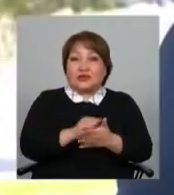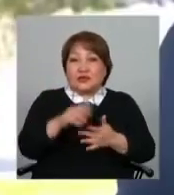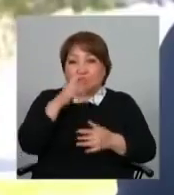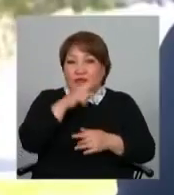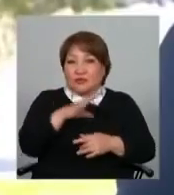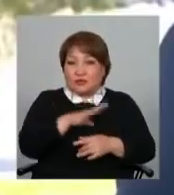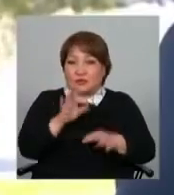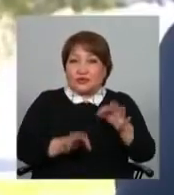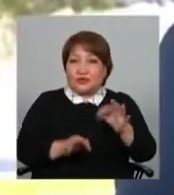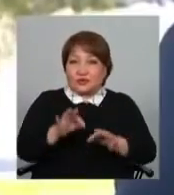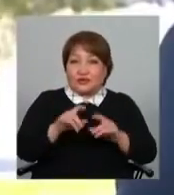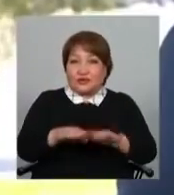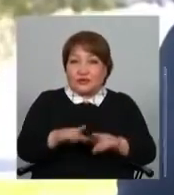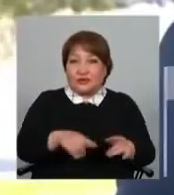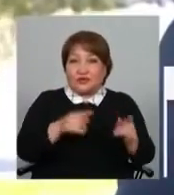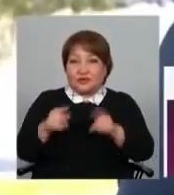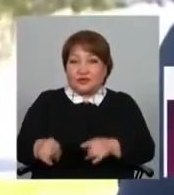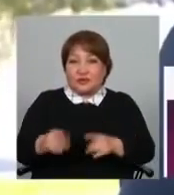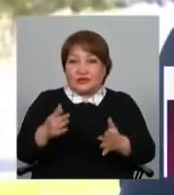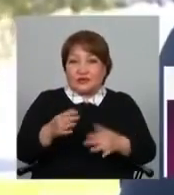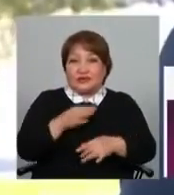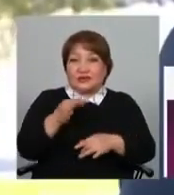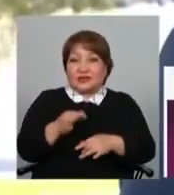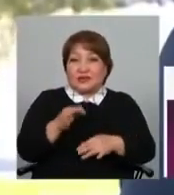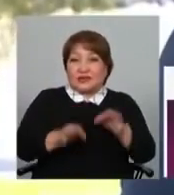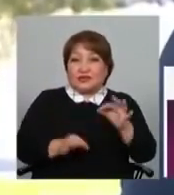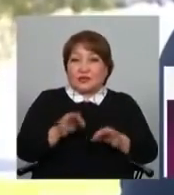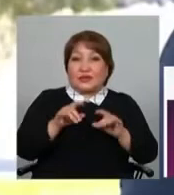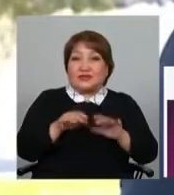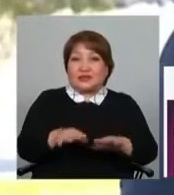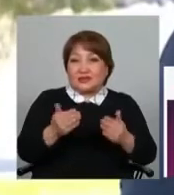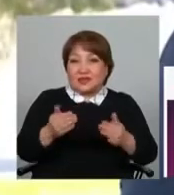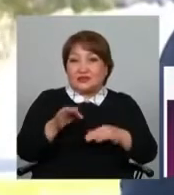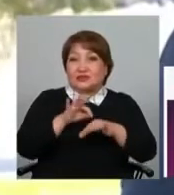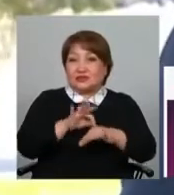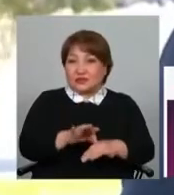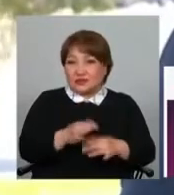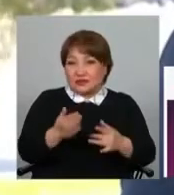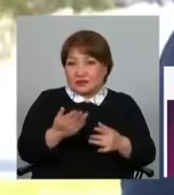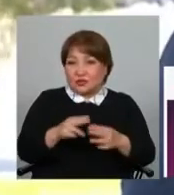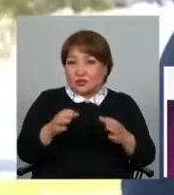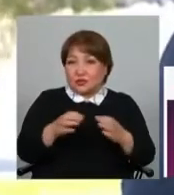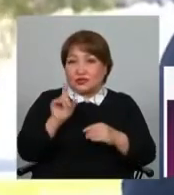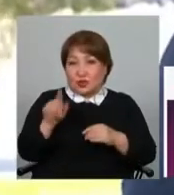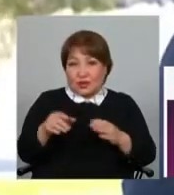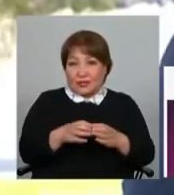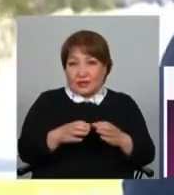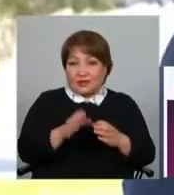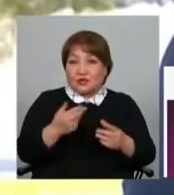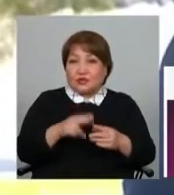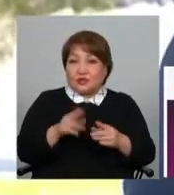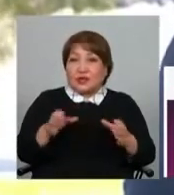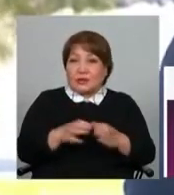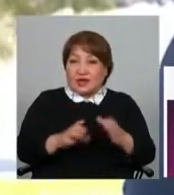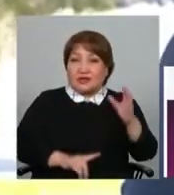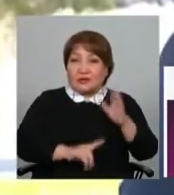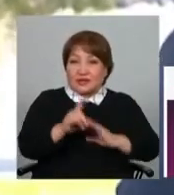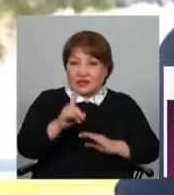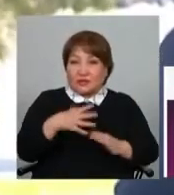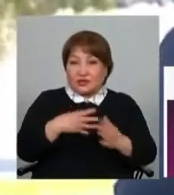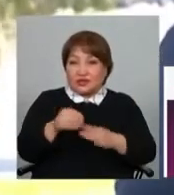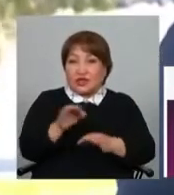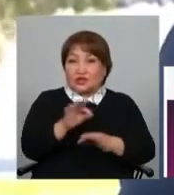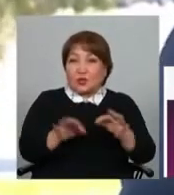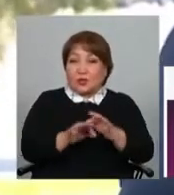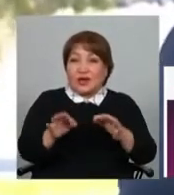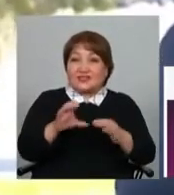жұмыстарды биыл жалғастырмай отқан себебіміз қазір сот процестері жүріп жатыр ол компаниямен. Өйткені ол компания сол жұмыстарды бастардың алдында өздерінің жобалық сметалық